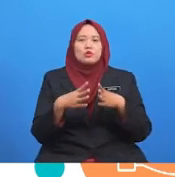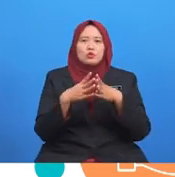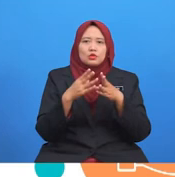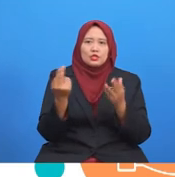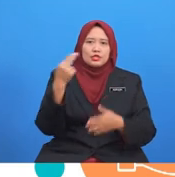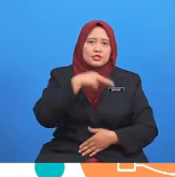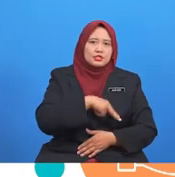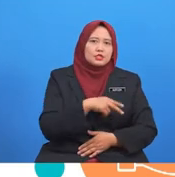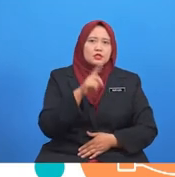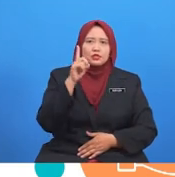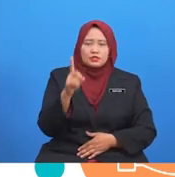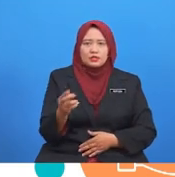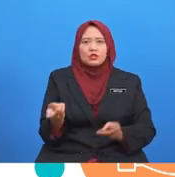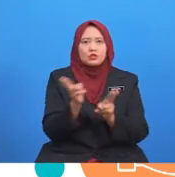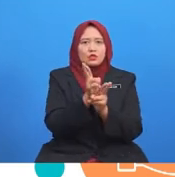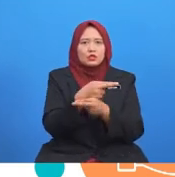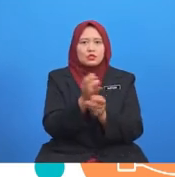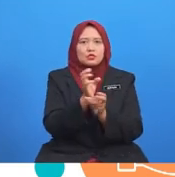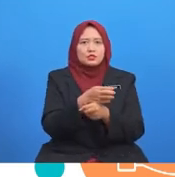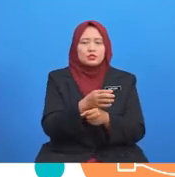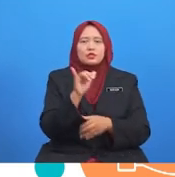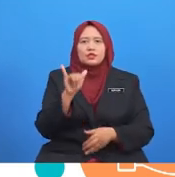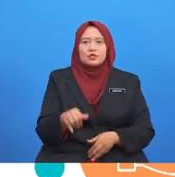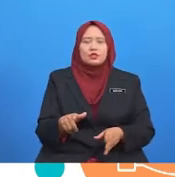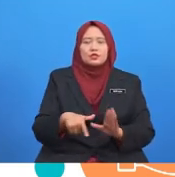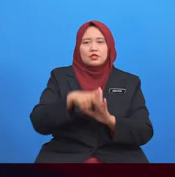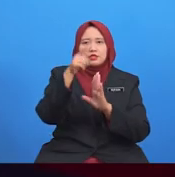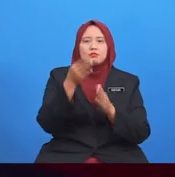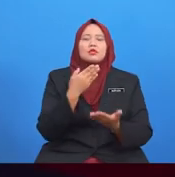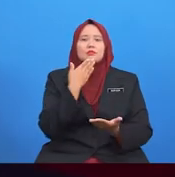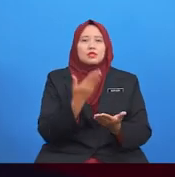reka ciptaan yang lebih baik dan sempurna.